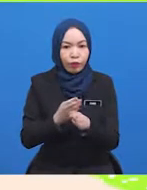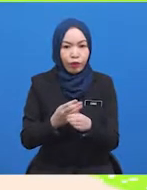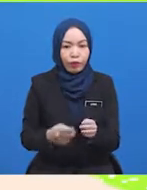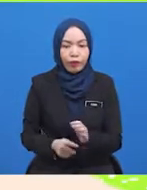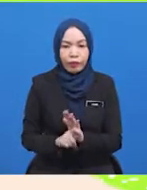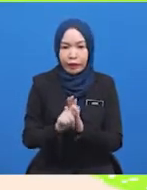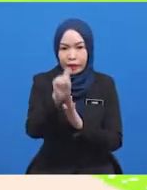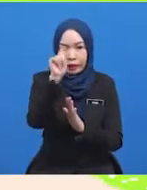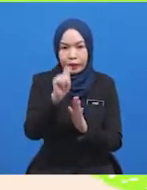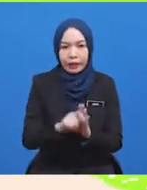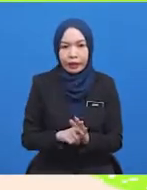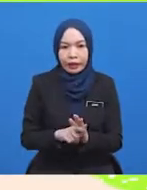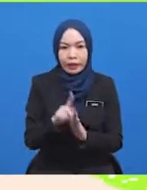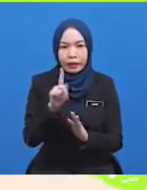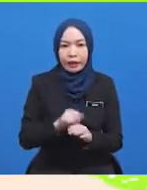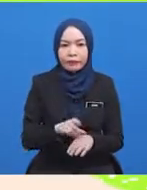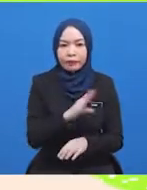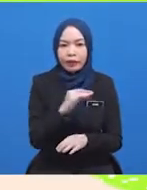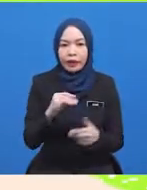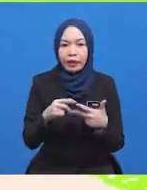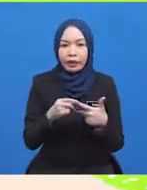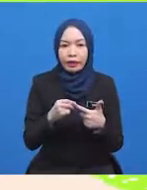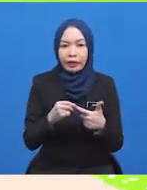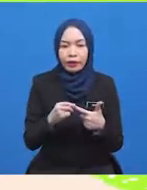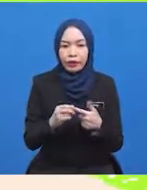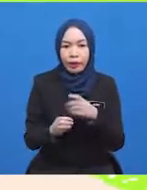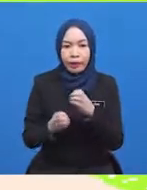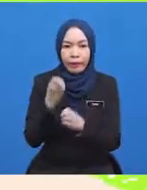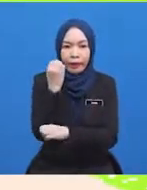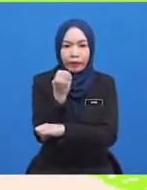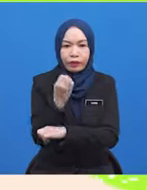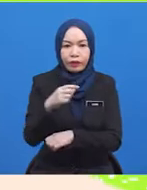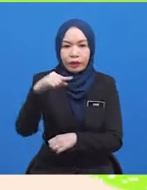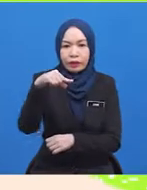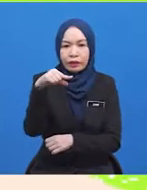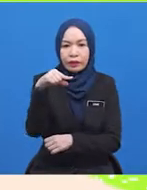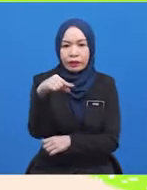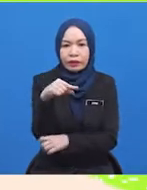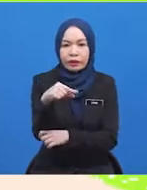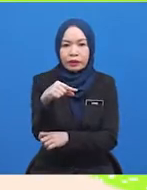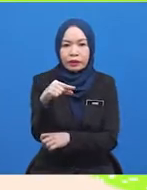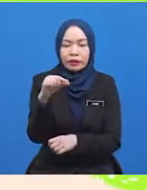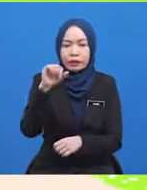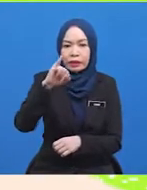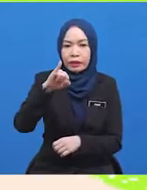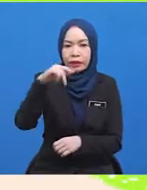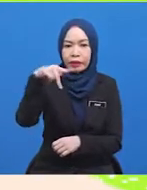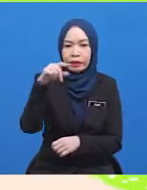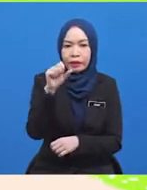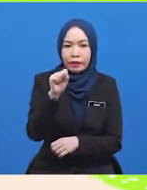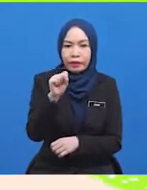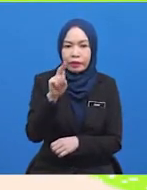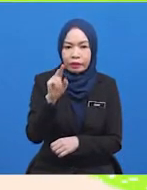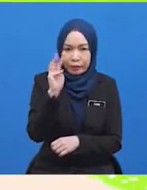Kedua adalah batuan gypsum yang mempunyai komposisi gypsum dan